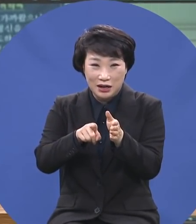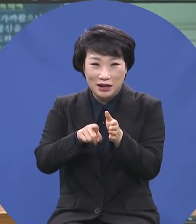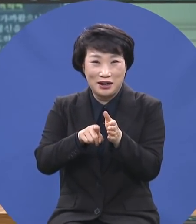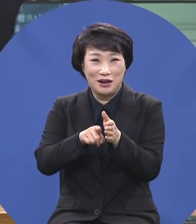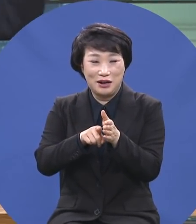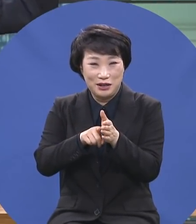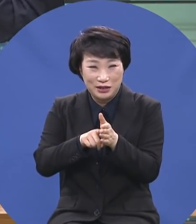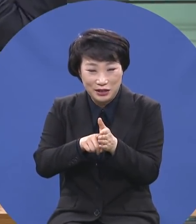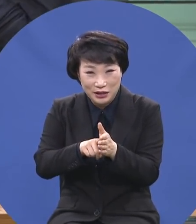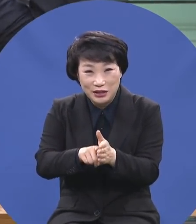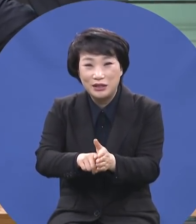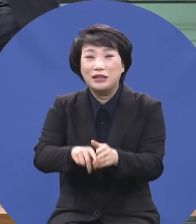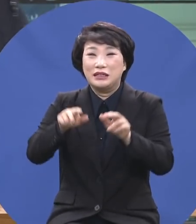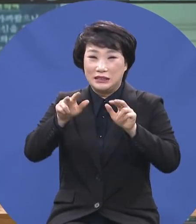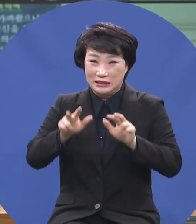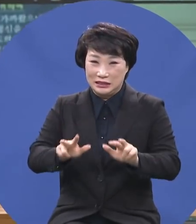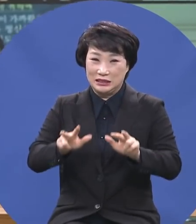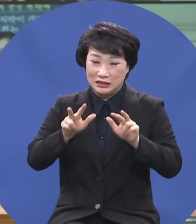위하여